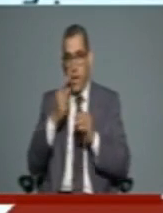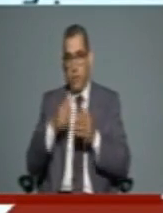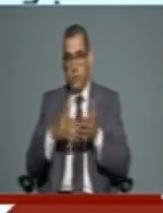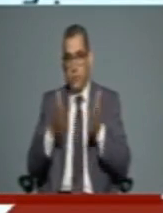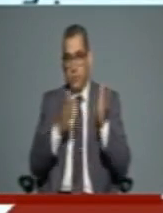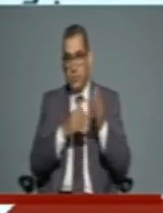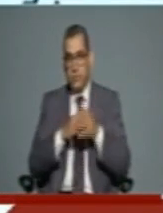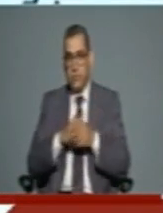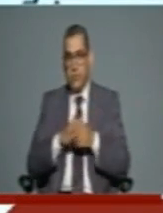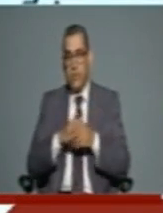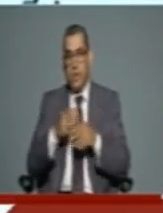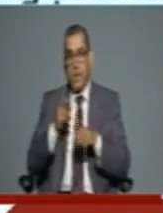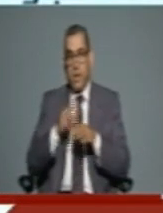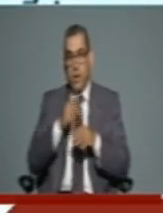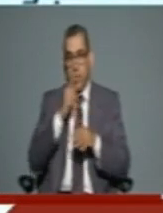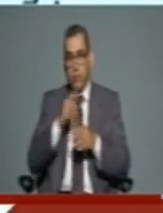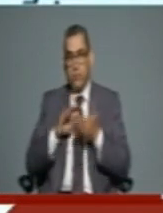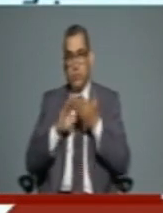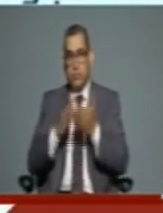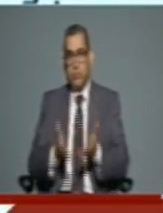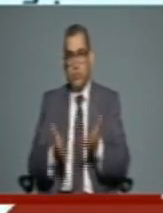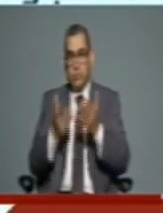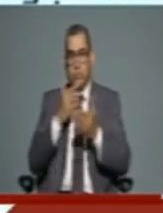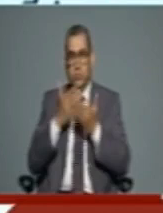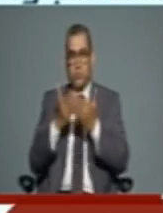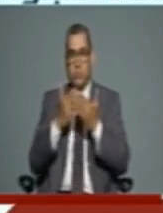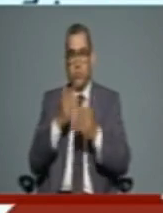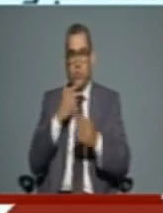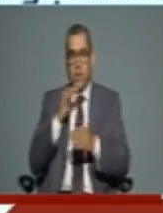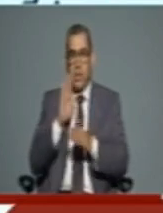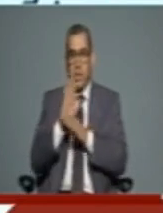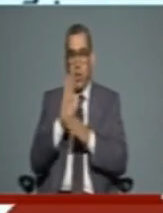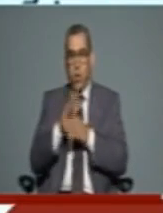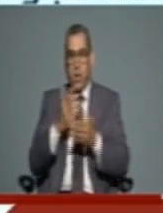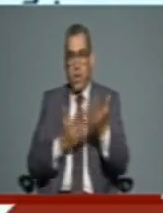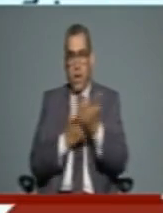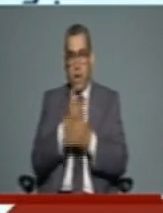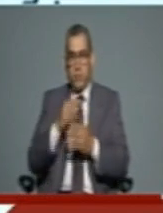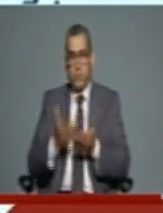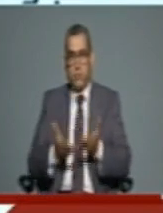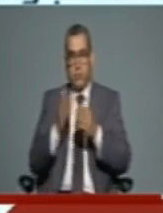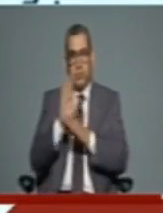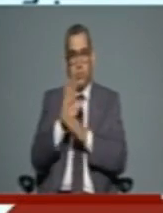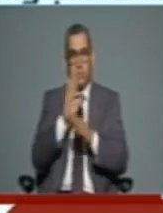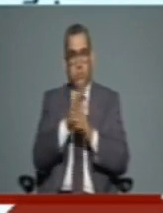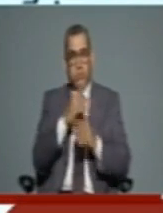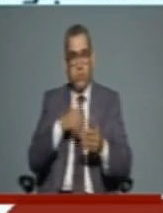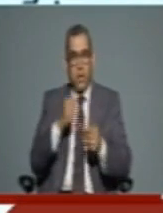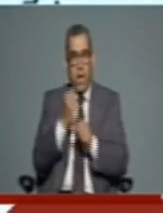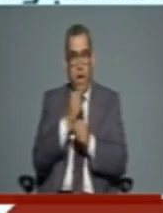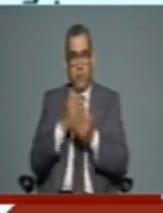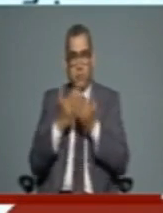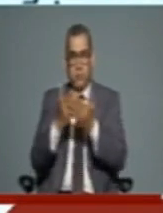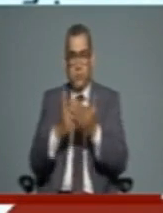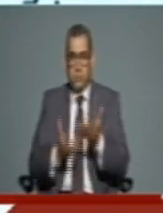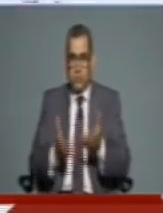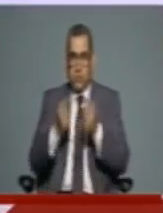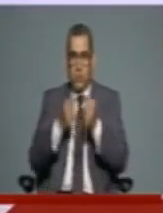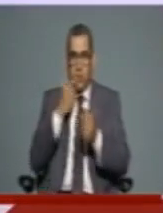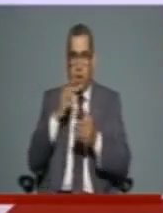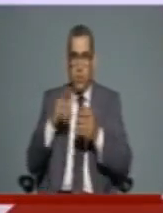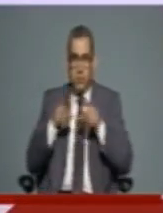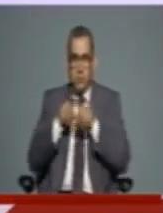3.8 مليون جنيه. طبعا ربط خدمات السجل التجاري وبناء قاعدة موحدة، رفع كفاءة مستوى أداء الخدمات، وده كان أهم حاجة، تيسير عملية